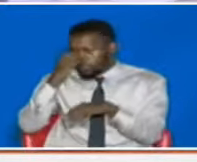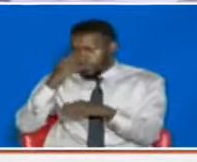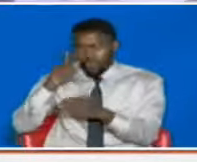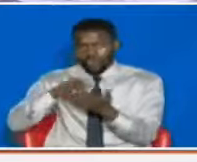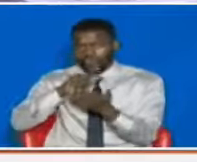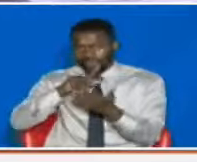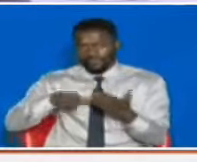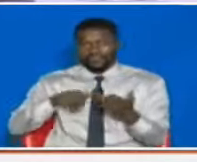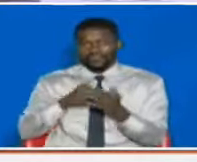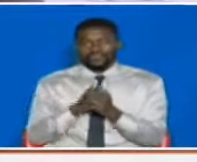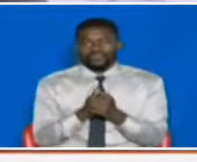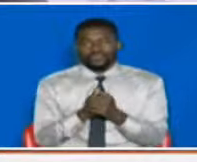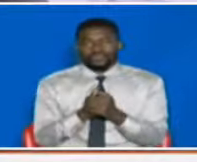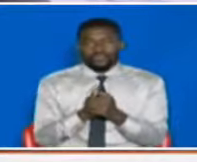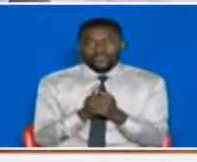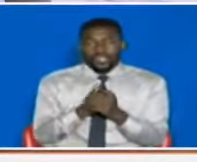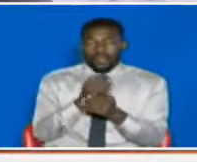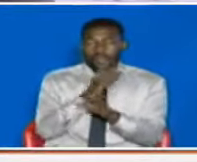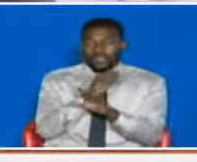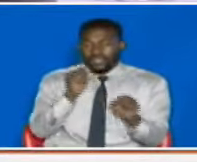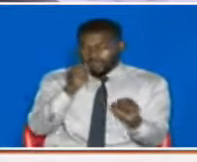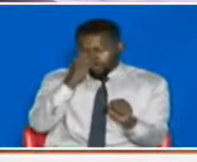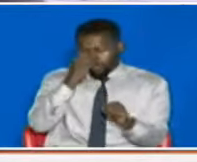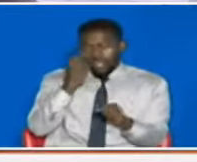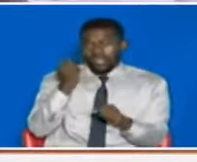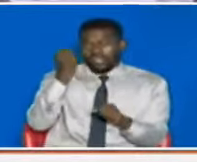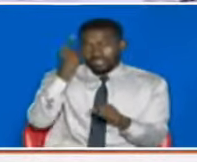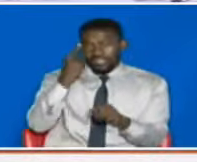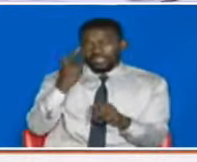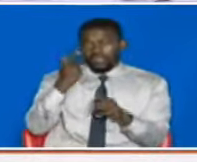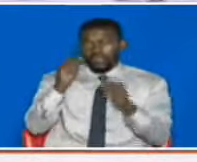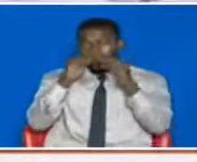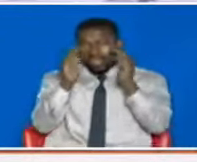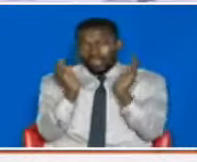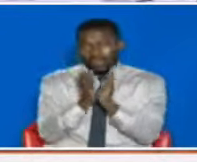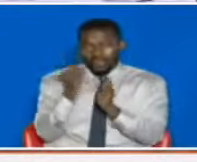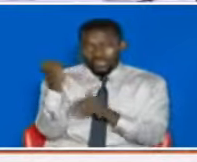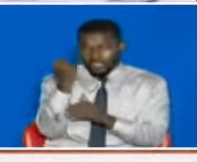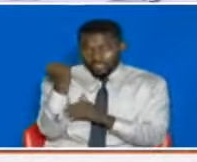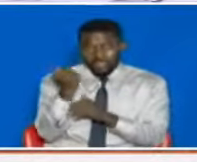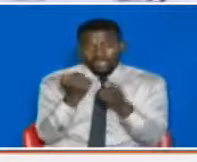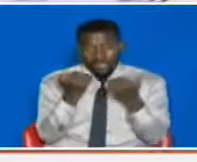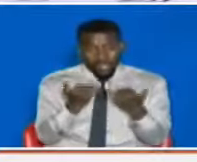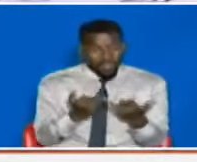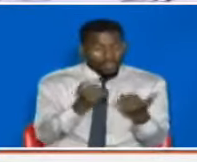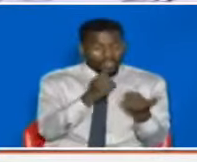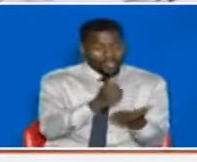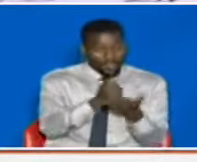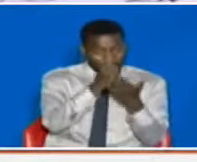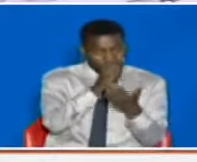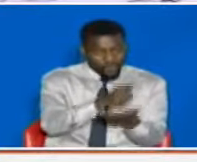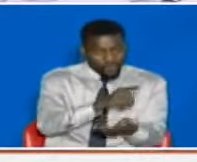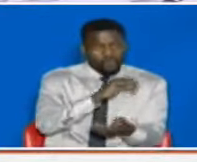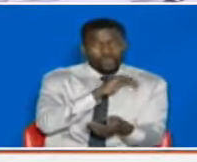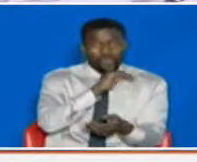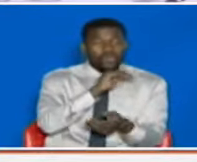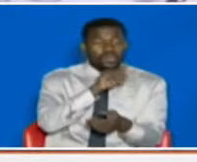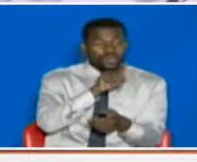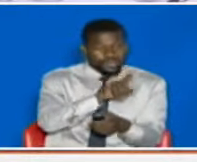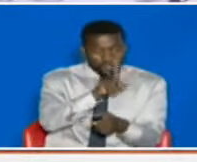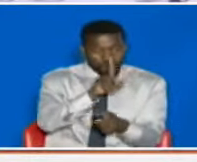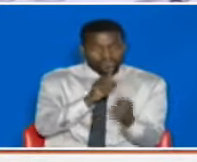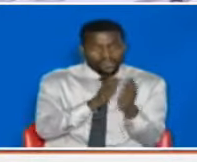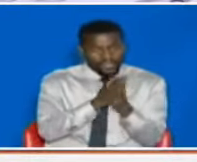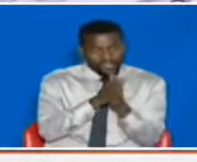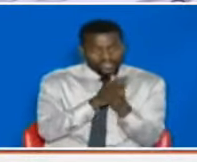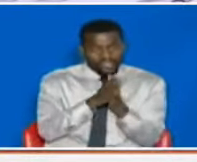William Ruto anaelewa siasa za dunia, ndio anakusaidia uende uwe commission chair wa